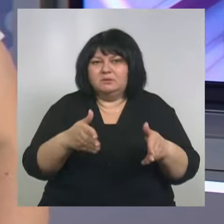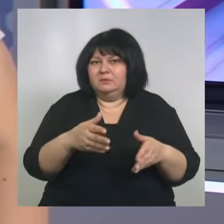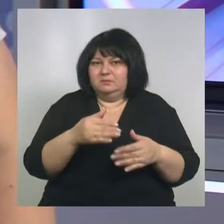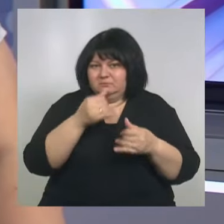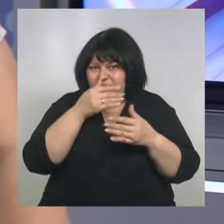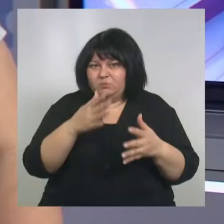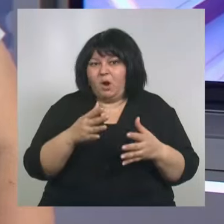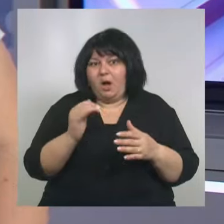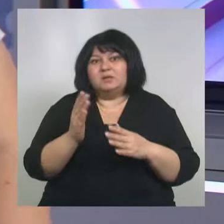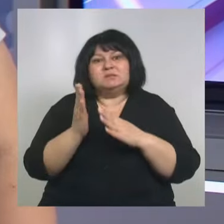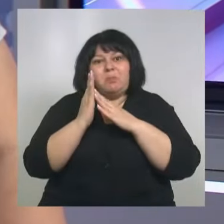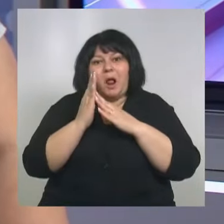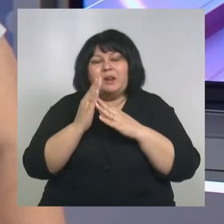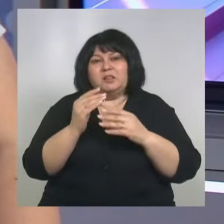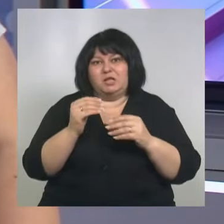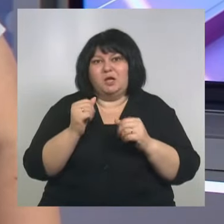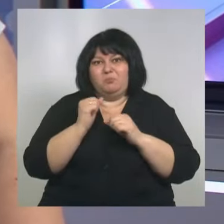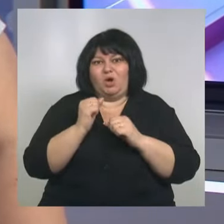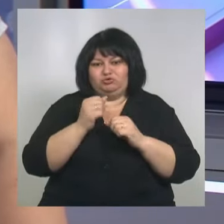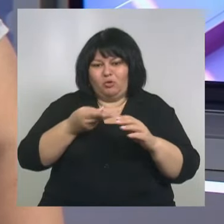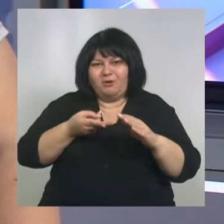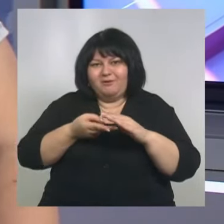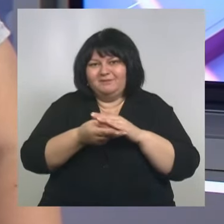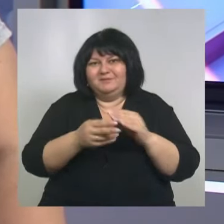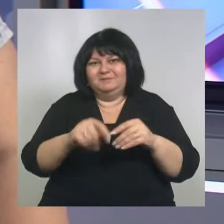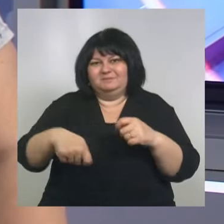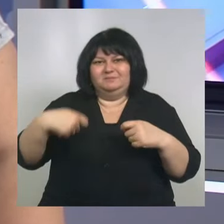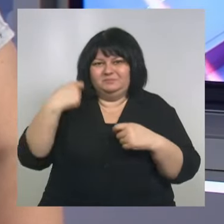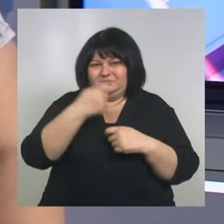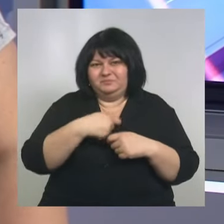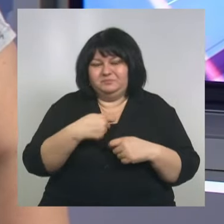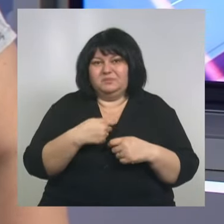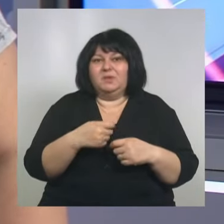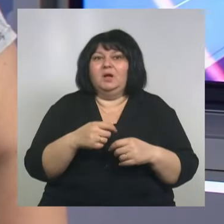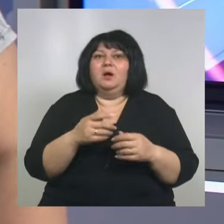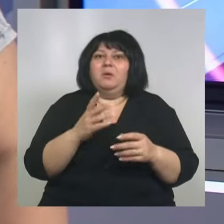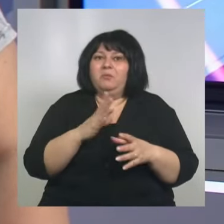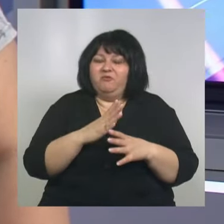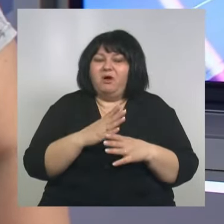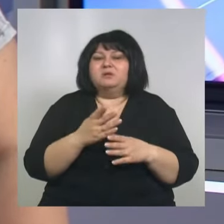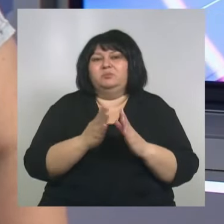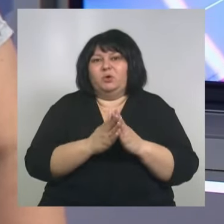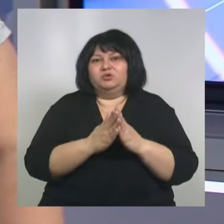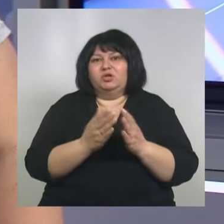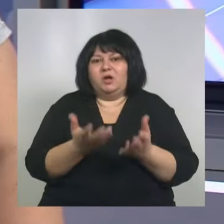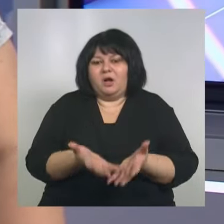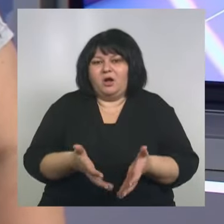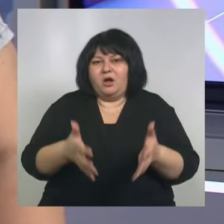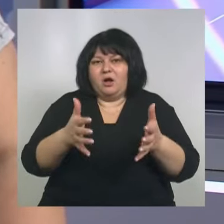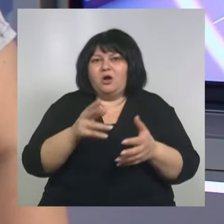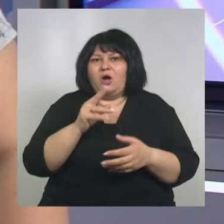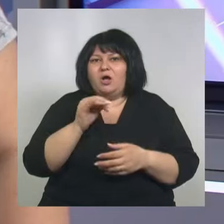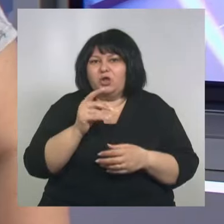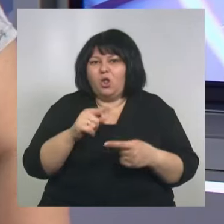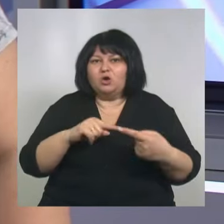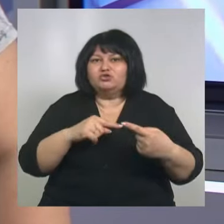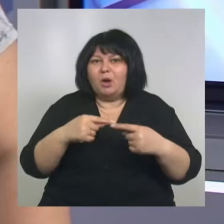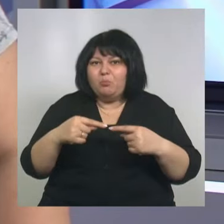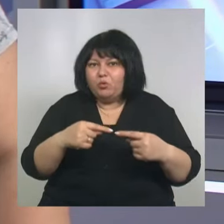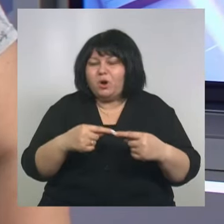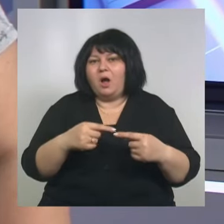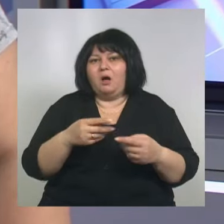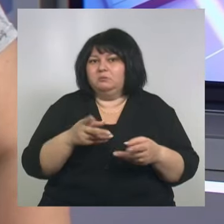мешок самый раз или там например семья Тоже жила на даче попросили котелок с шампурами потому что готовить негде